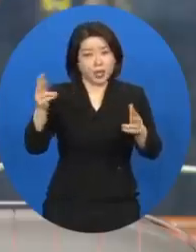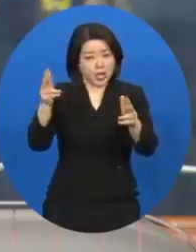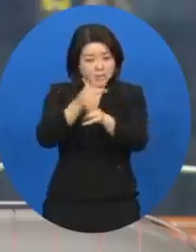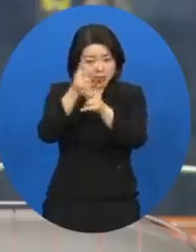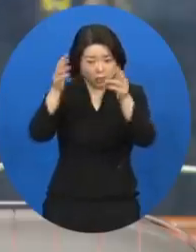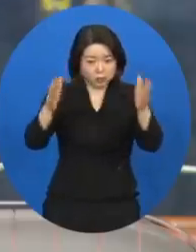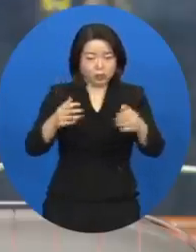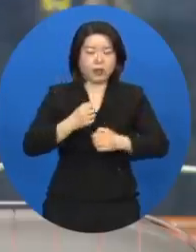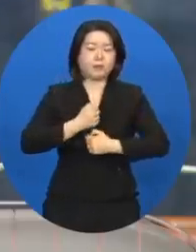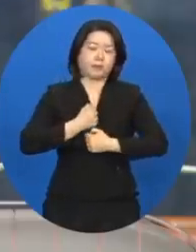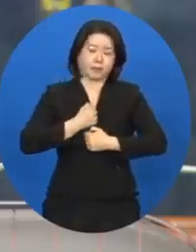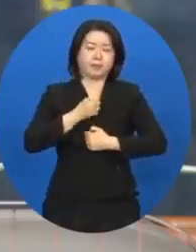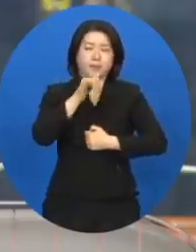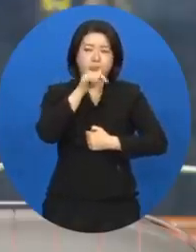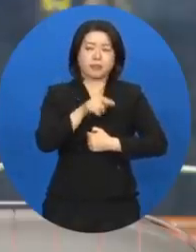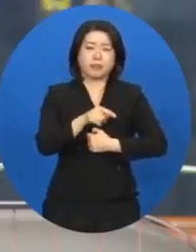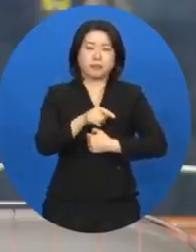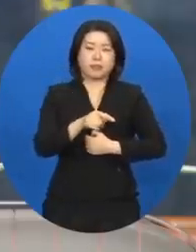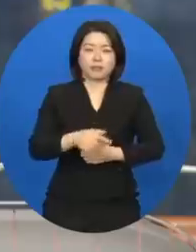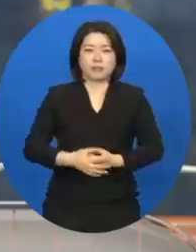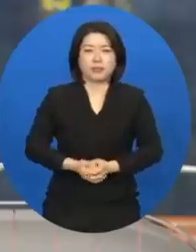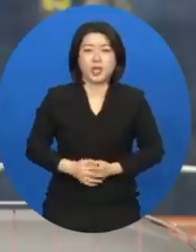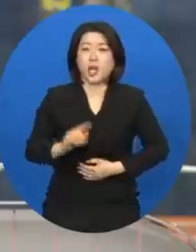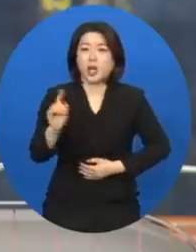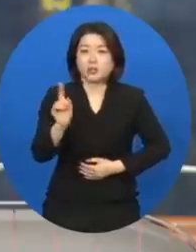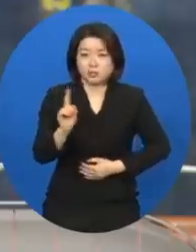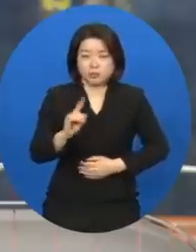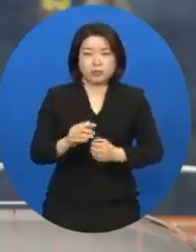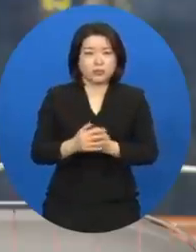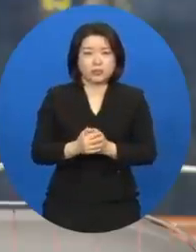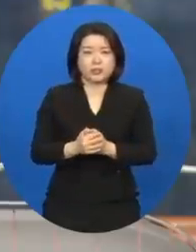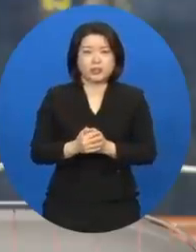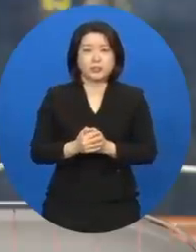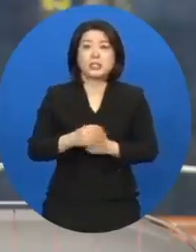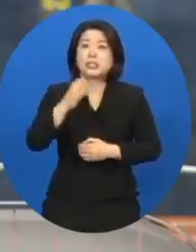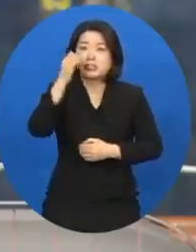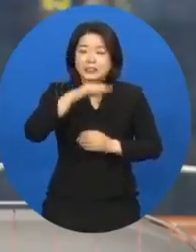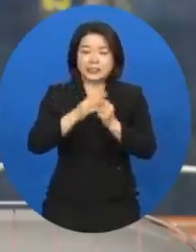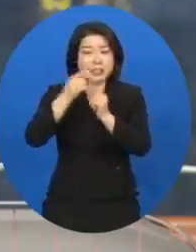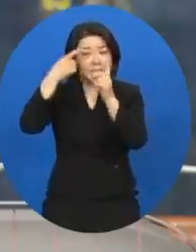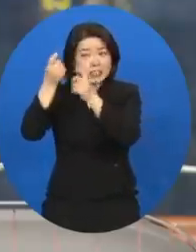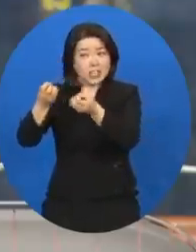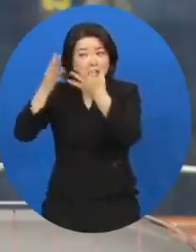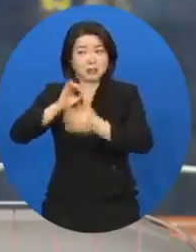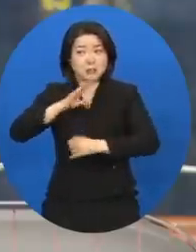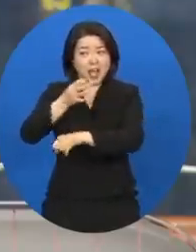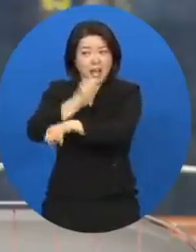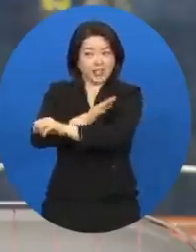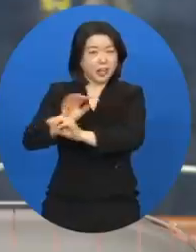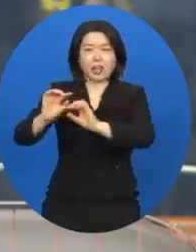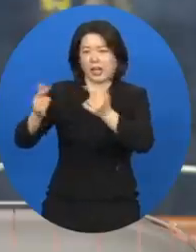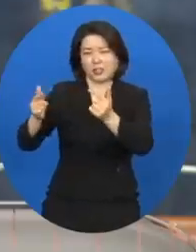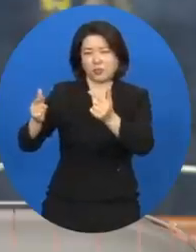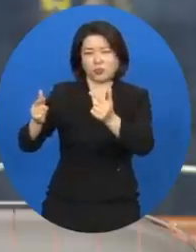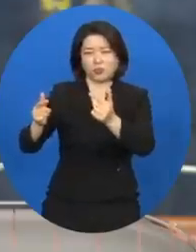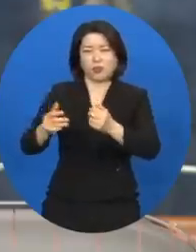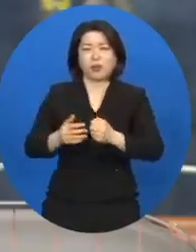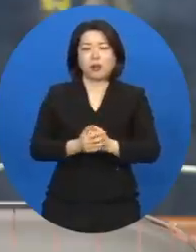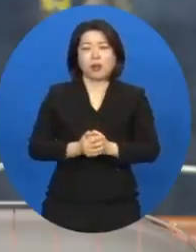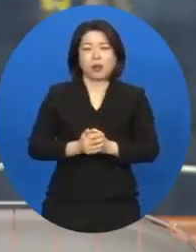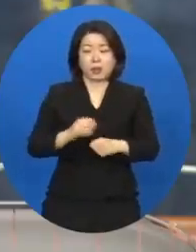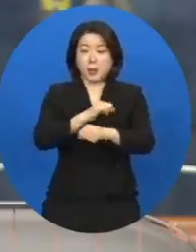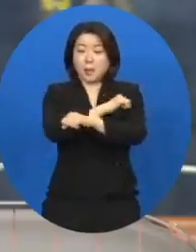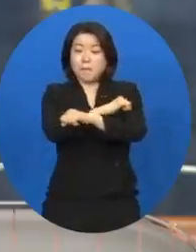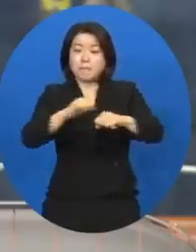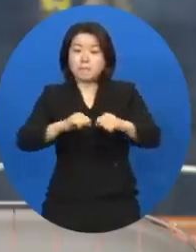일주일 동안 지켜요. 무슨 뭐 그냥 기념식만 하는 게 아니고 아주 마당에